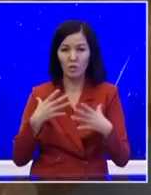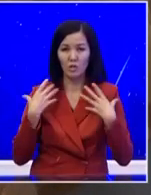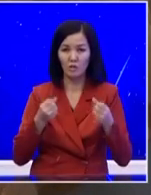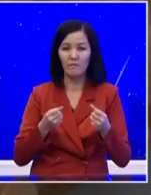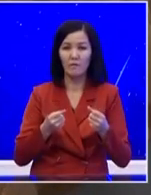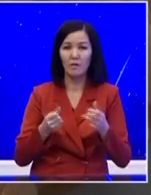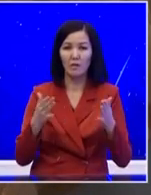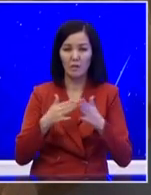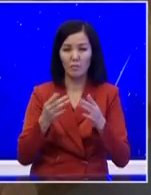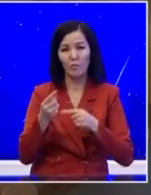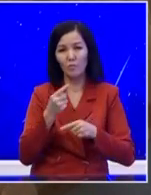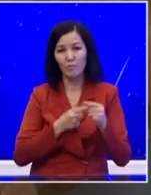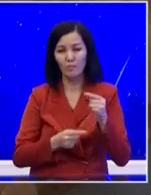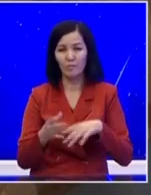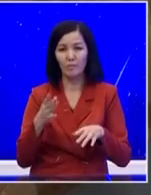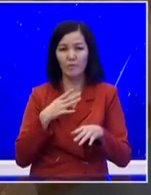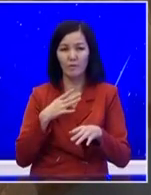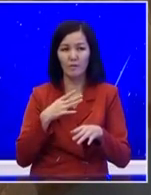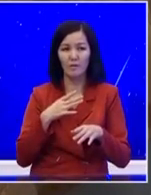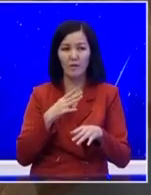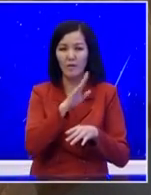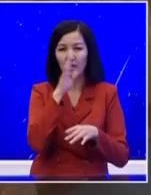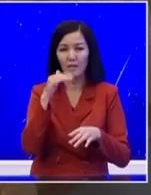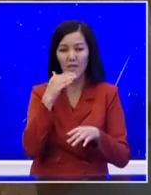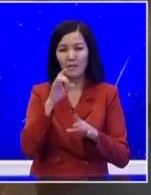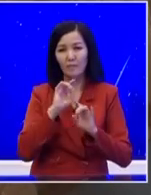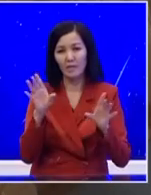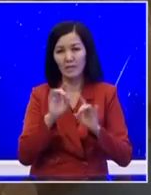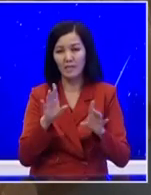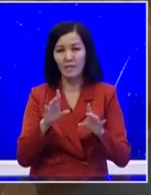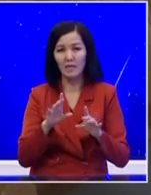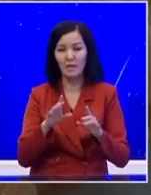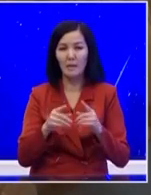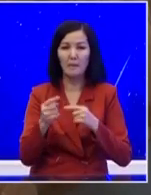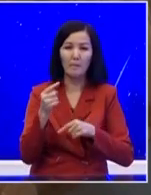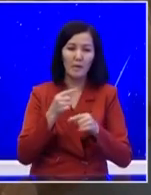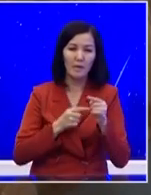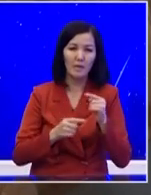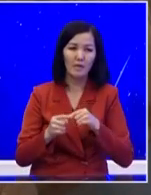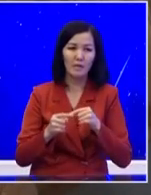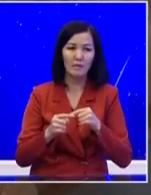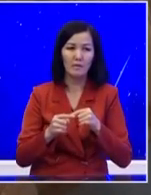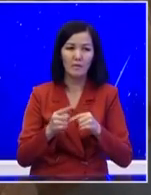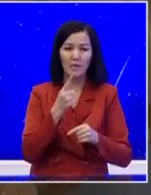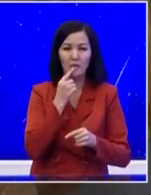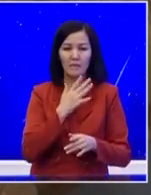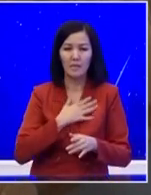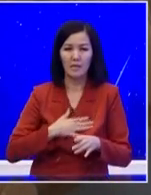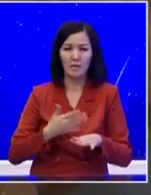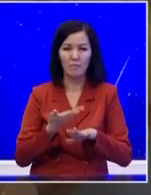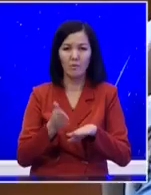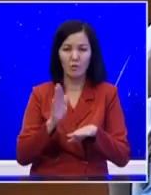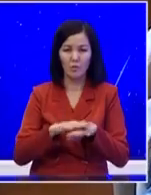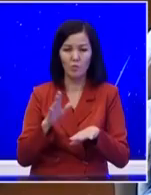И тогда уже сестры родителям рассказали. Приехал, конечно, он с ранением, тяжело было